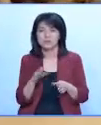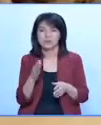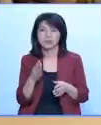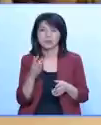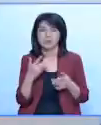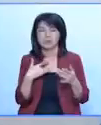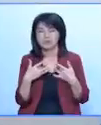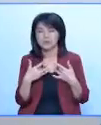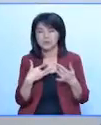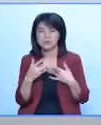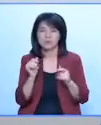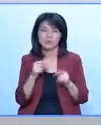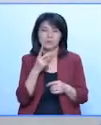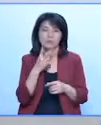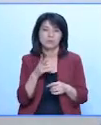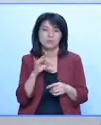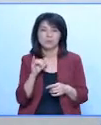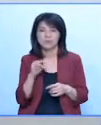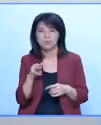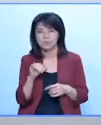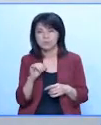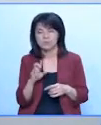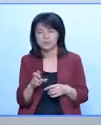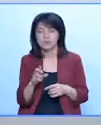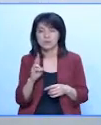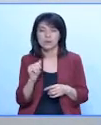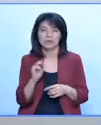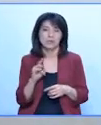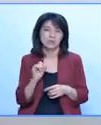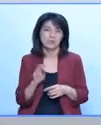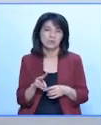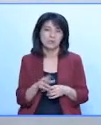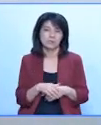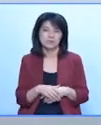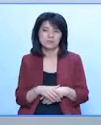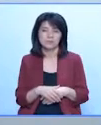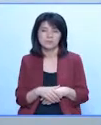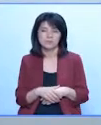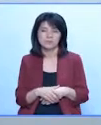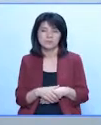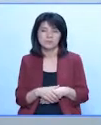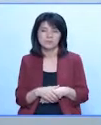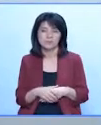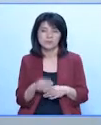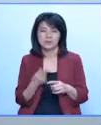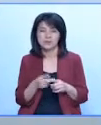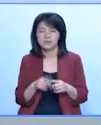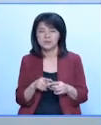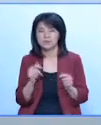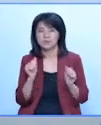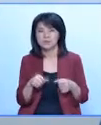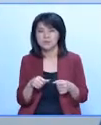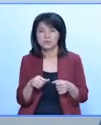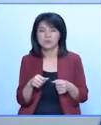қол жетімді. Тұрғындар шығармашылық ұжымдардың концерттері мен спектакльдерді де тамашай алады. Ол үшін мәдениет мекемелерінде